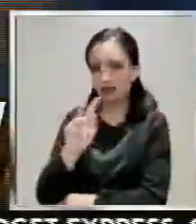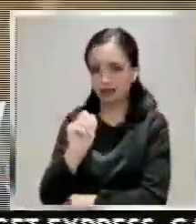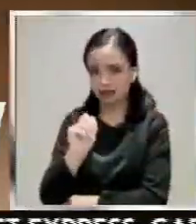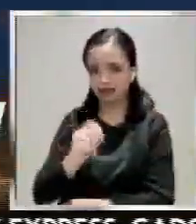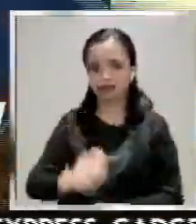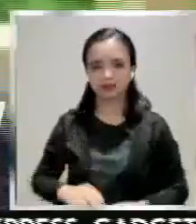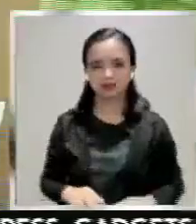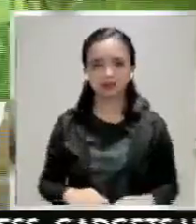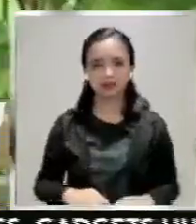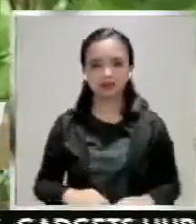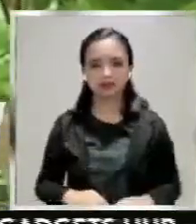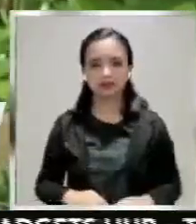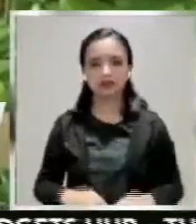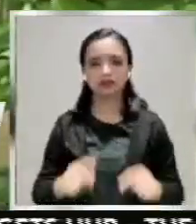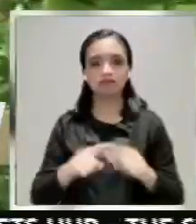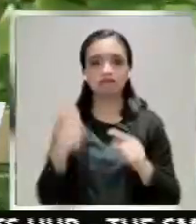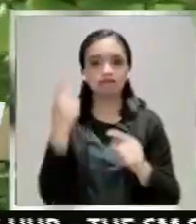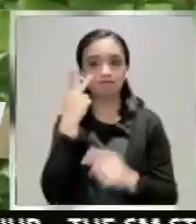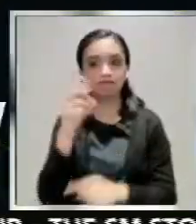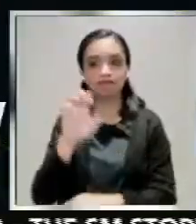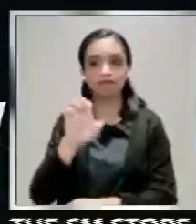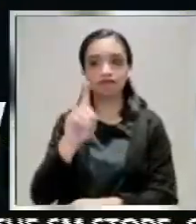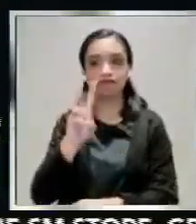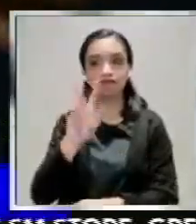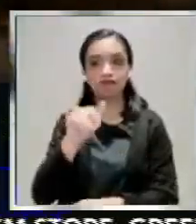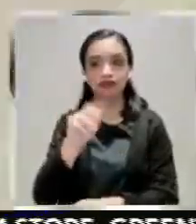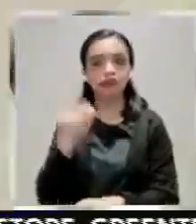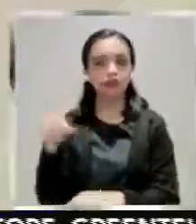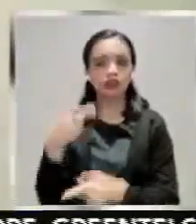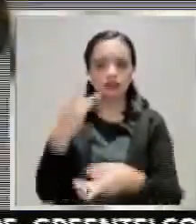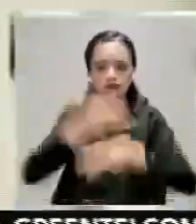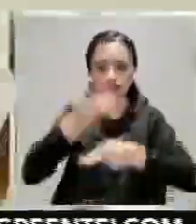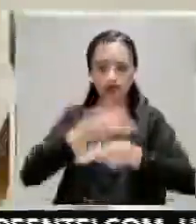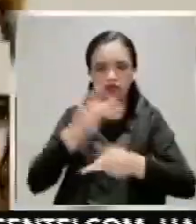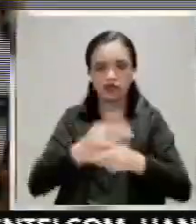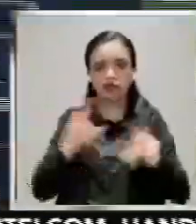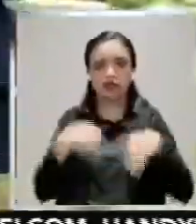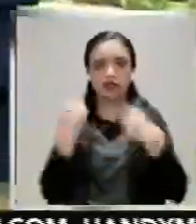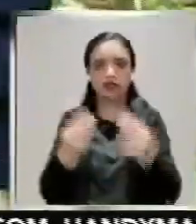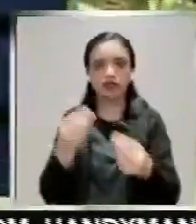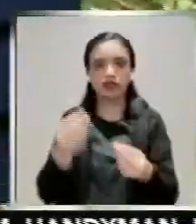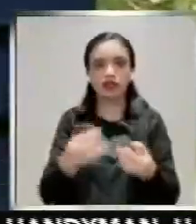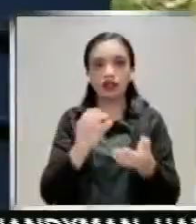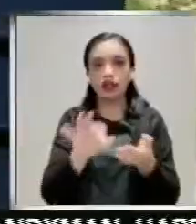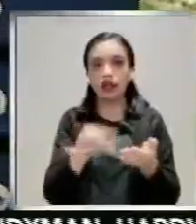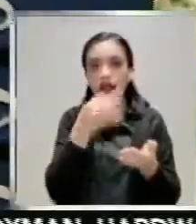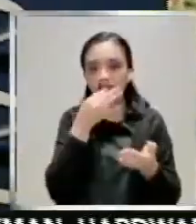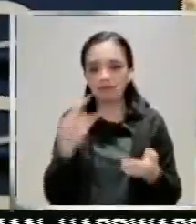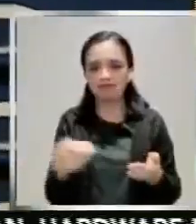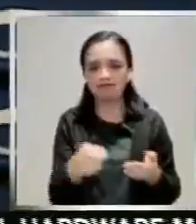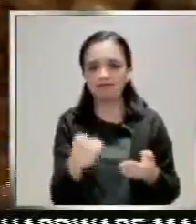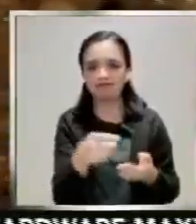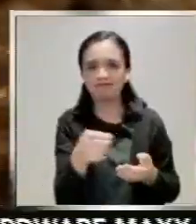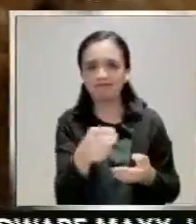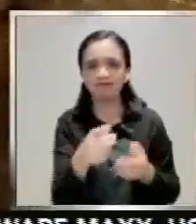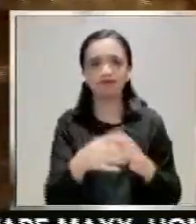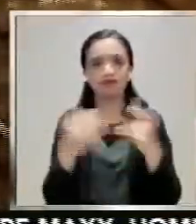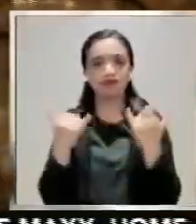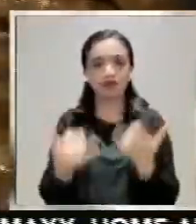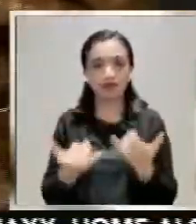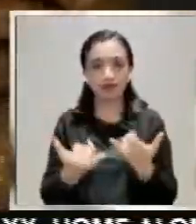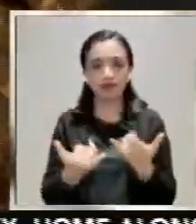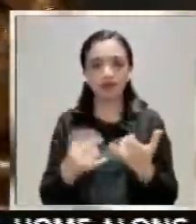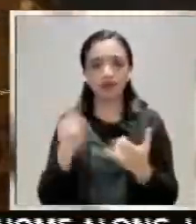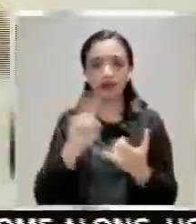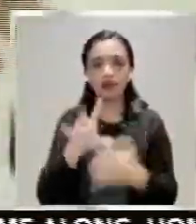Edwin isa sa mga local breeder at supplier ng chich worm sa Bohol sa ngayon ay nasa pitong tindahan na ang